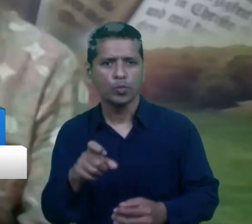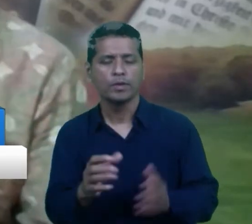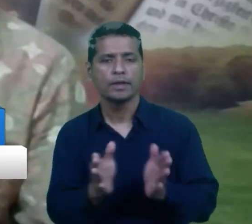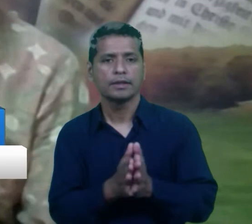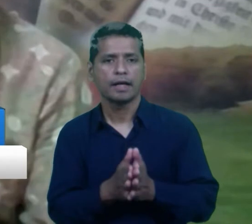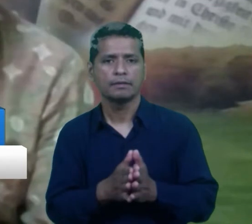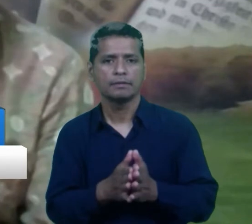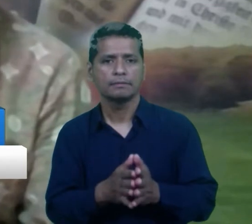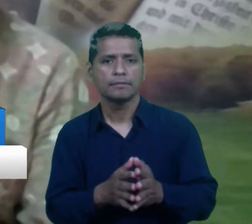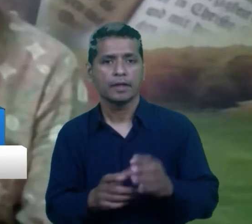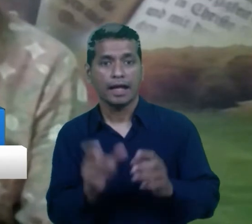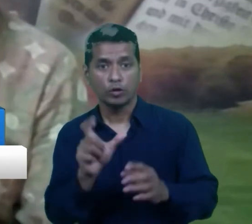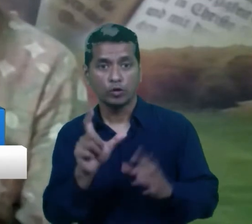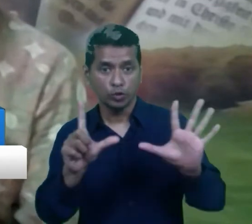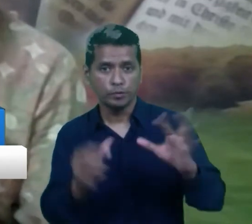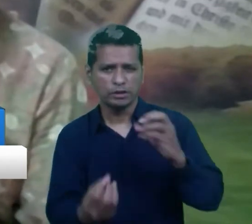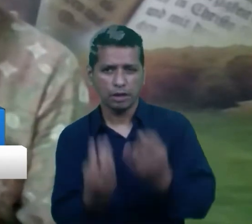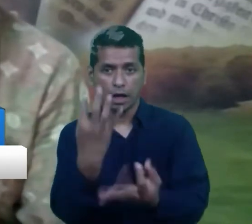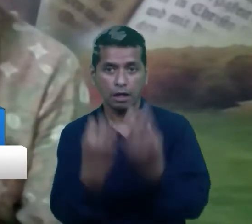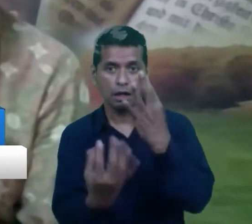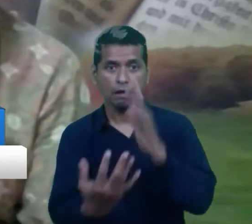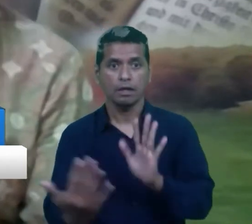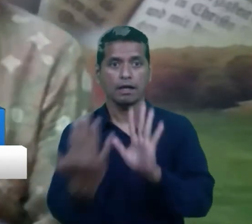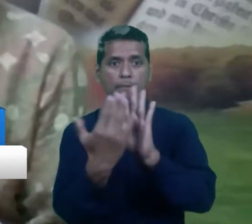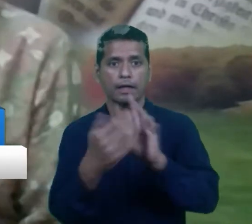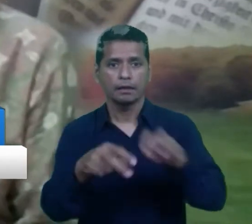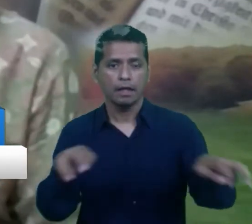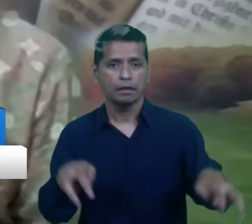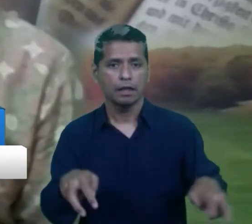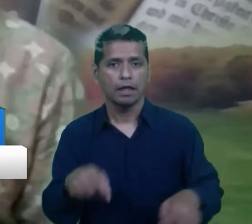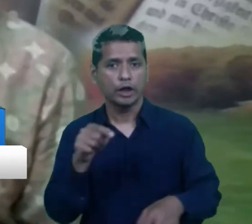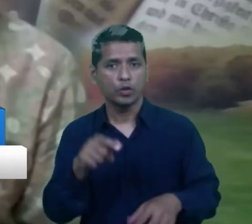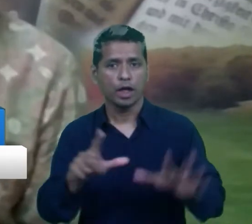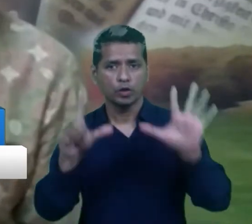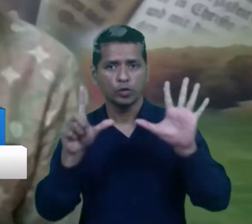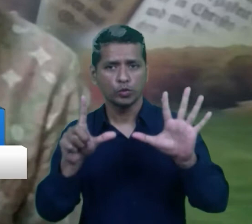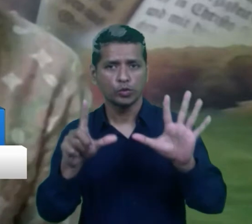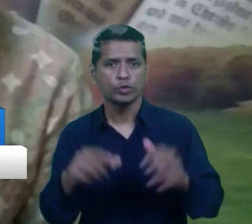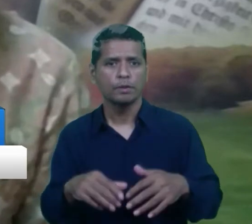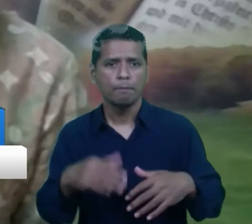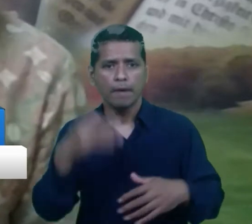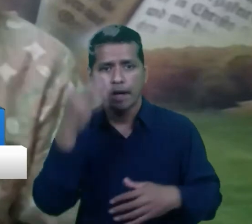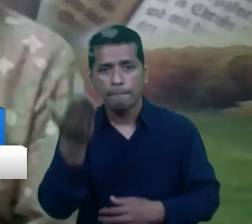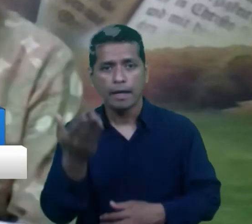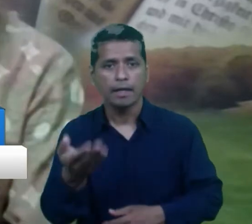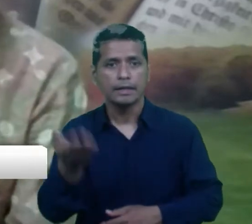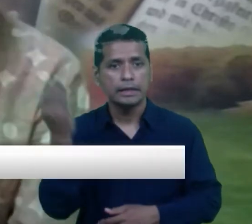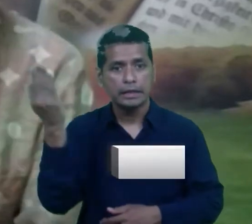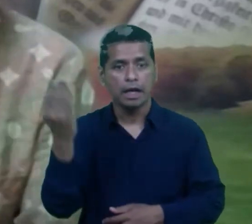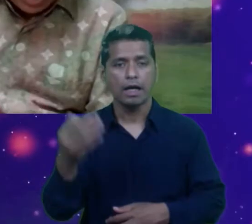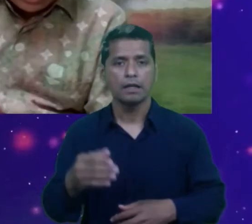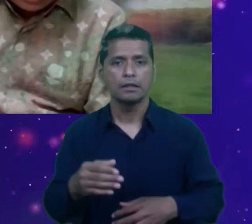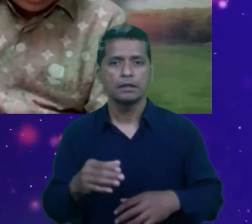kelima, ayat yang keenam, roh Allah yang diutus ke seluruh bumi. Lalu kemudian, di dalam